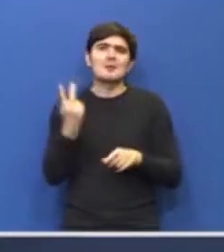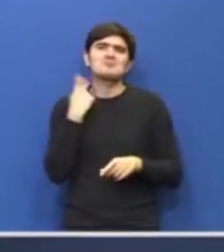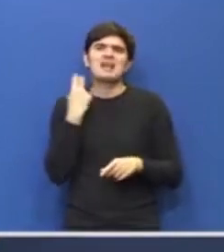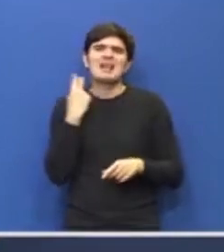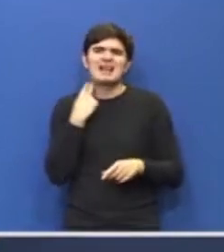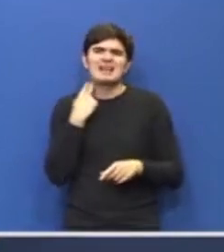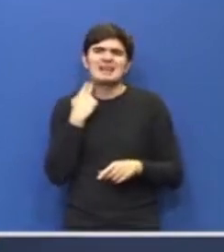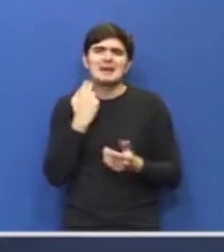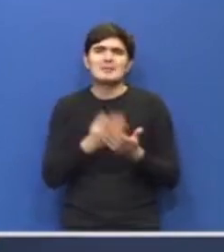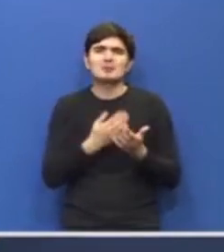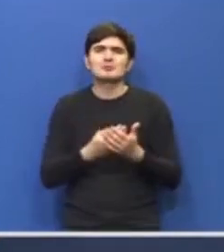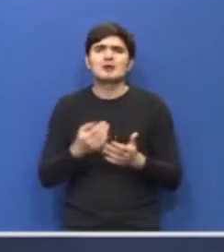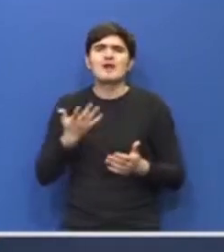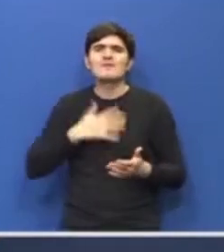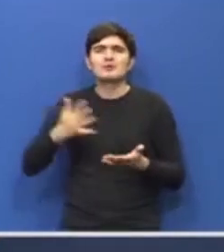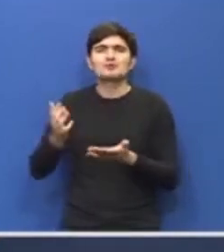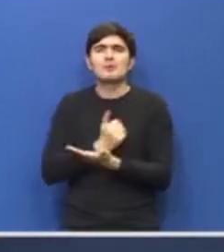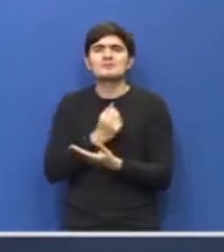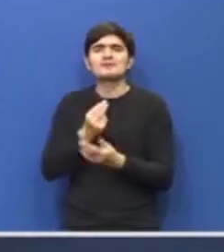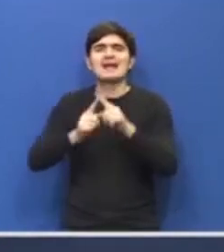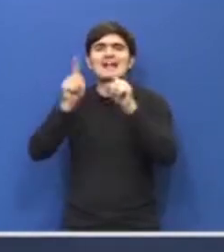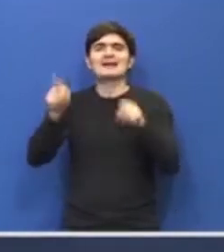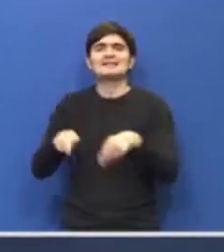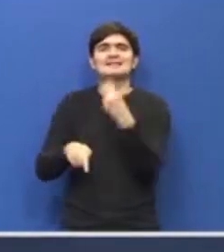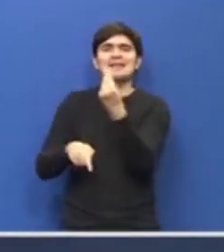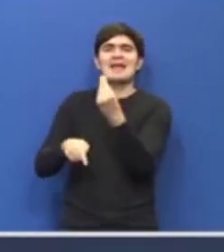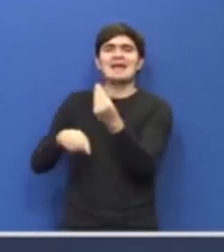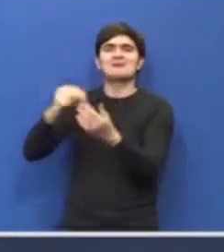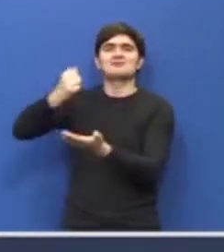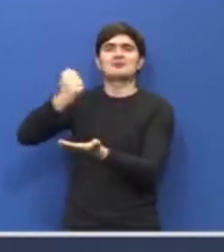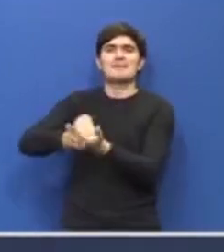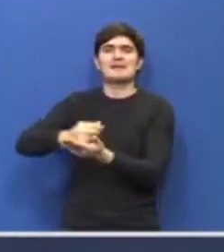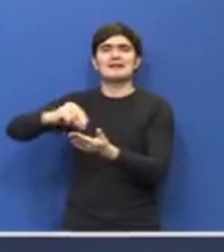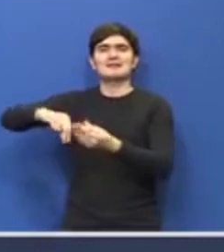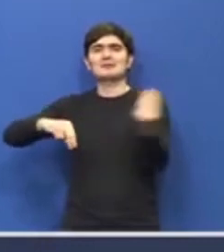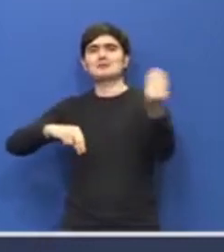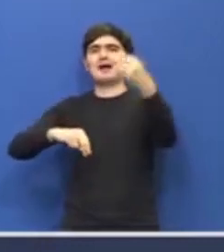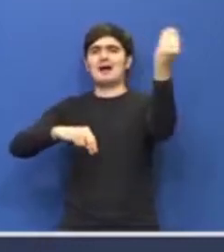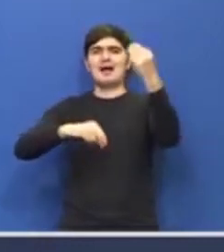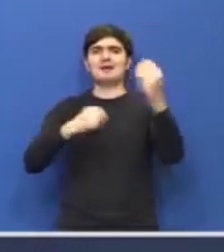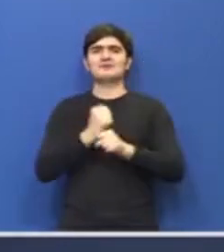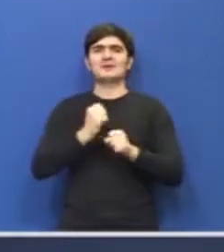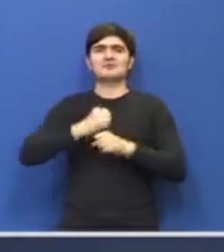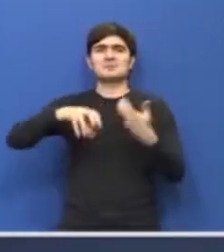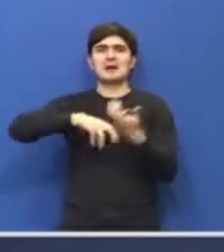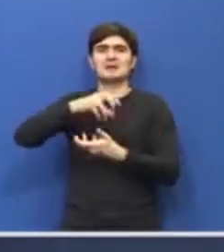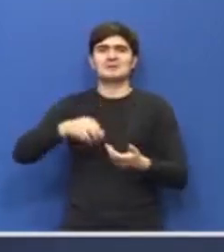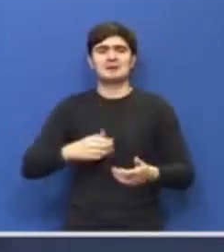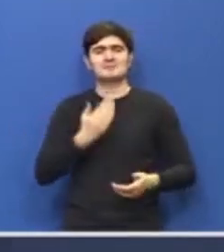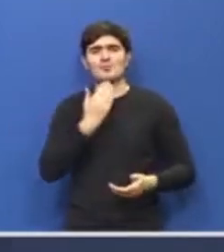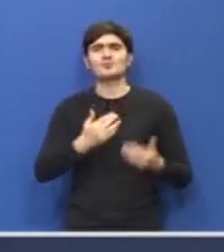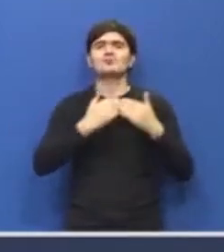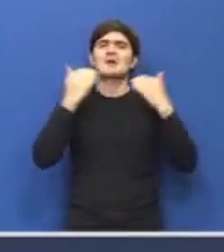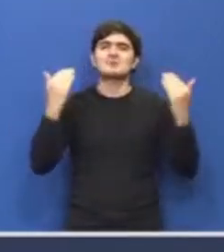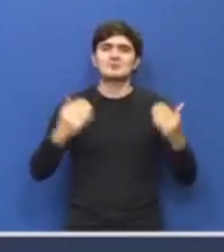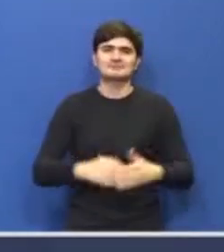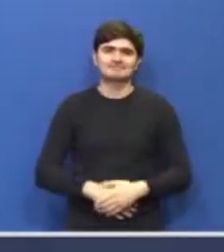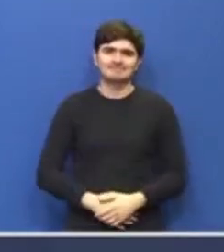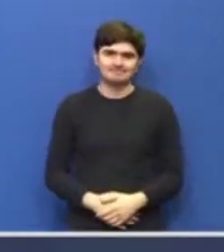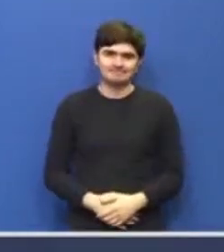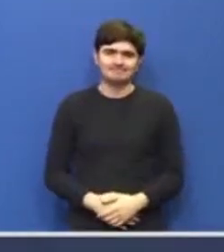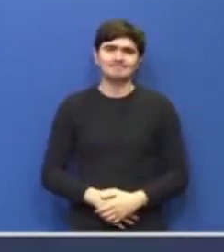aceeași gamă, să obținem o hârtie cu o ștampilă, cu o semnătură, să o fluturăm și să mai facem un pic de scandal. Mulțumesc mult!